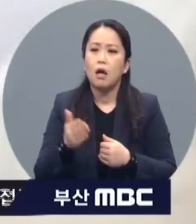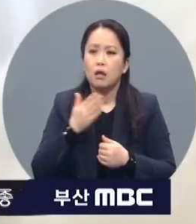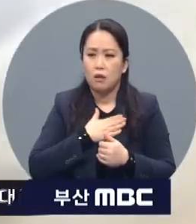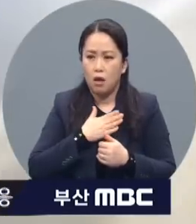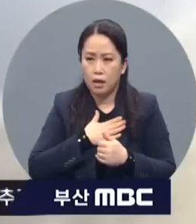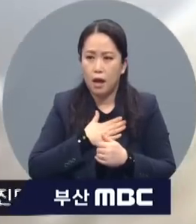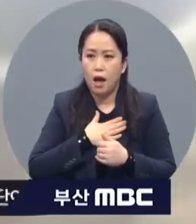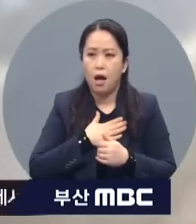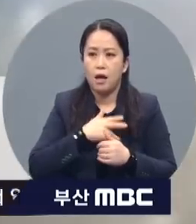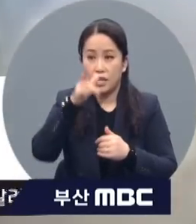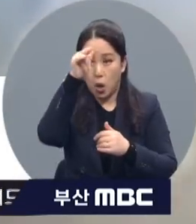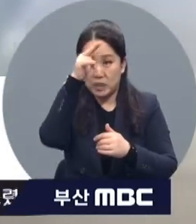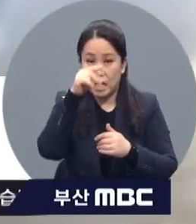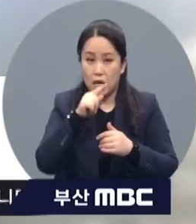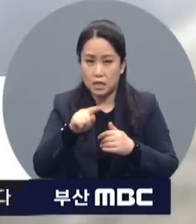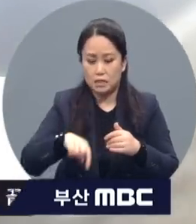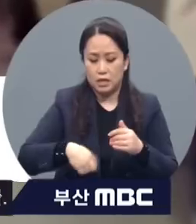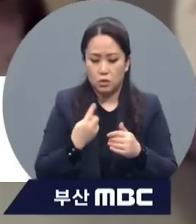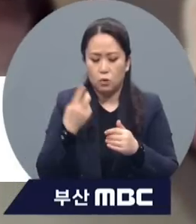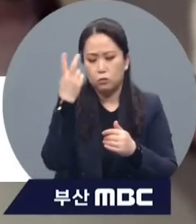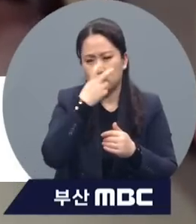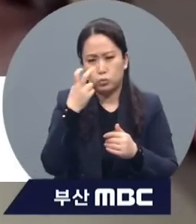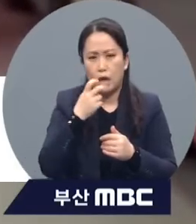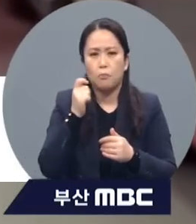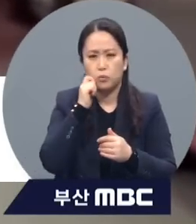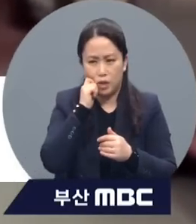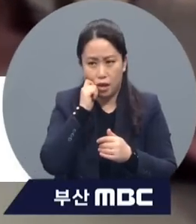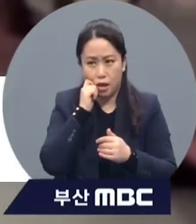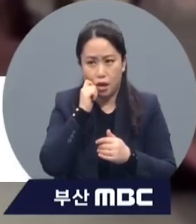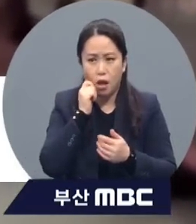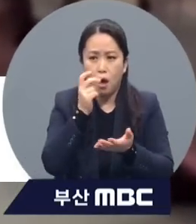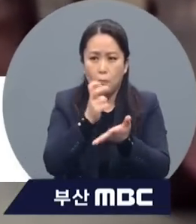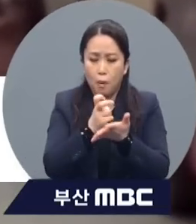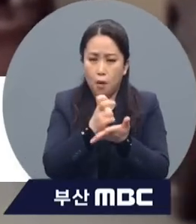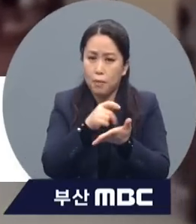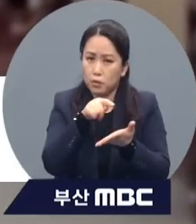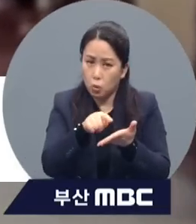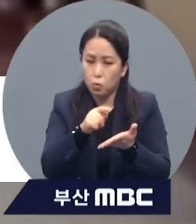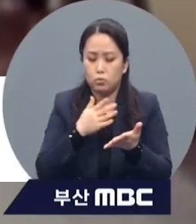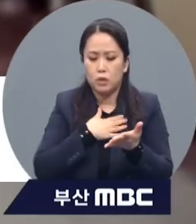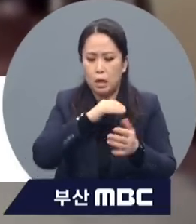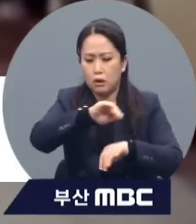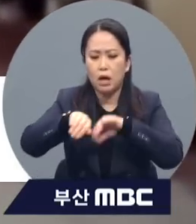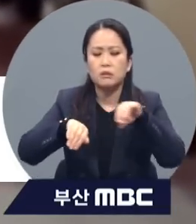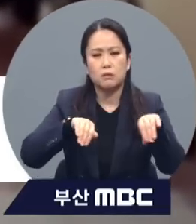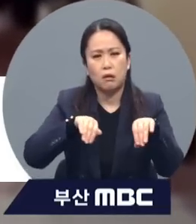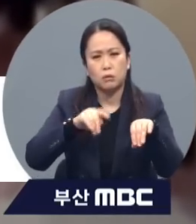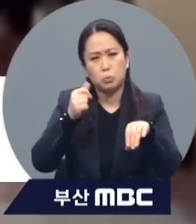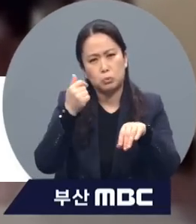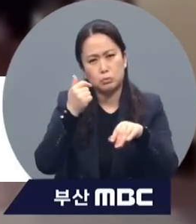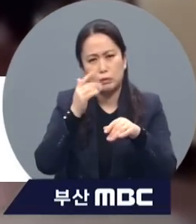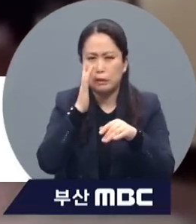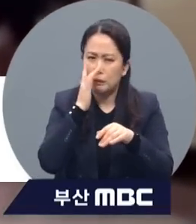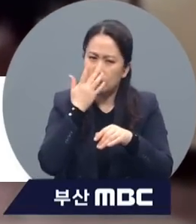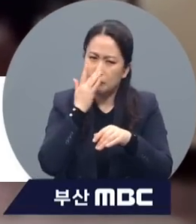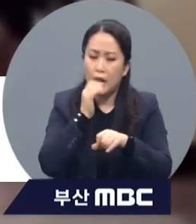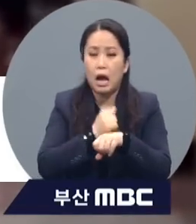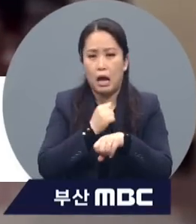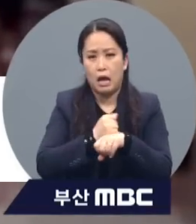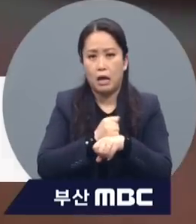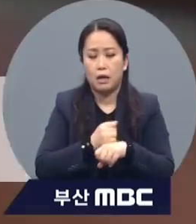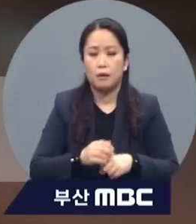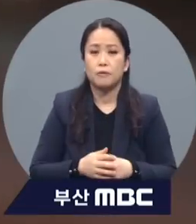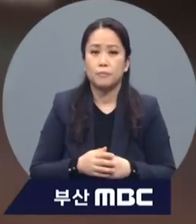뭐 자체적으로 수사하는 건 없습니다. 거의 어떤 법적 어떤 문제들 같은 것들도 저희들이 관여하기는 조금 애매한 부분이 있습니다.